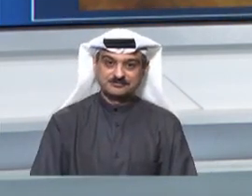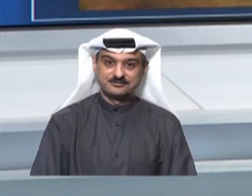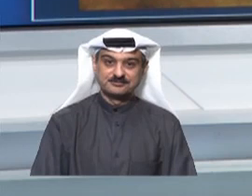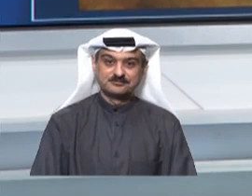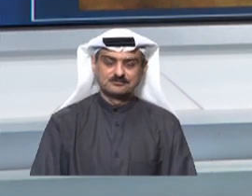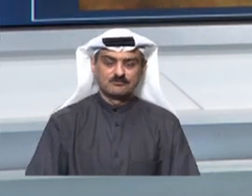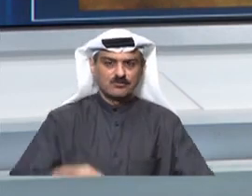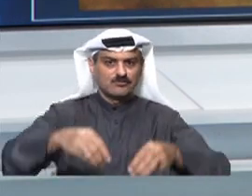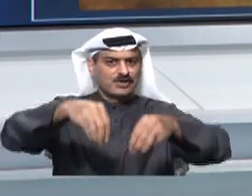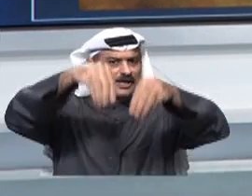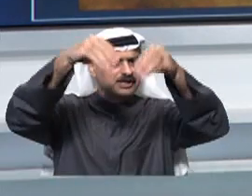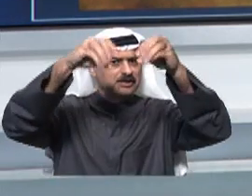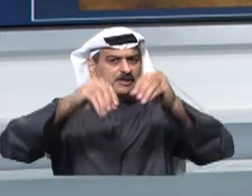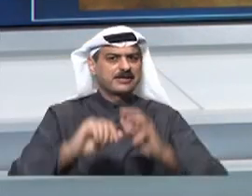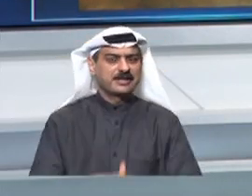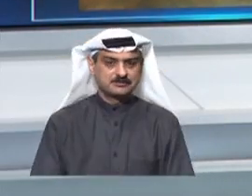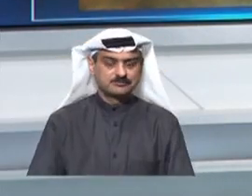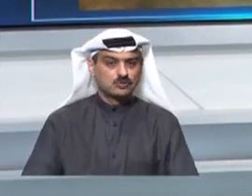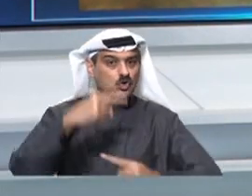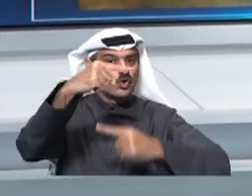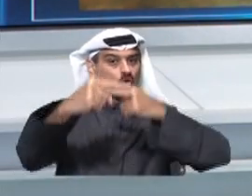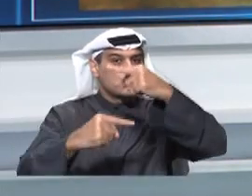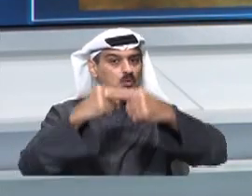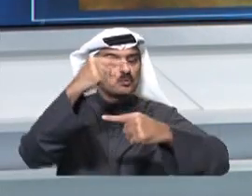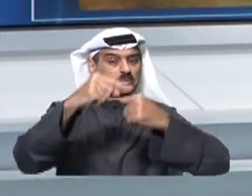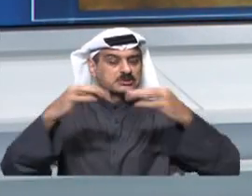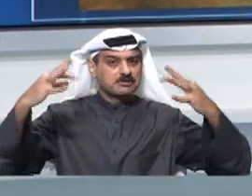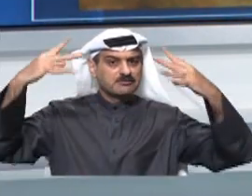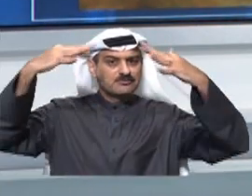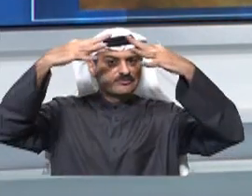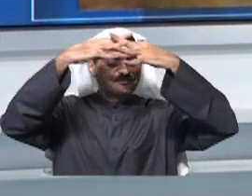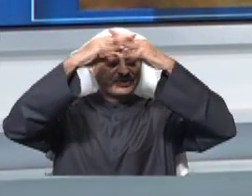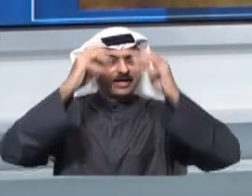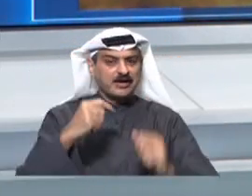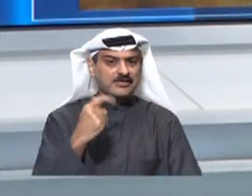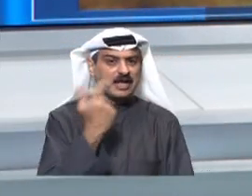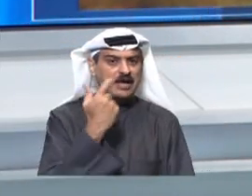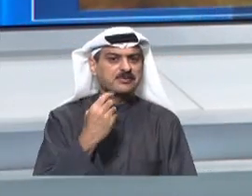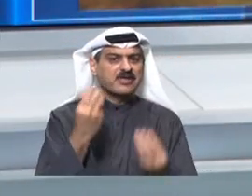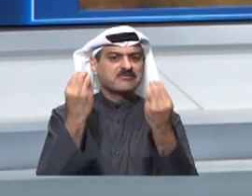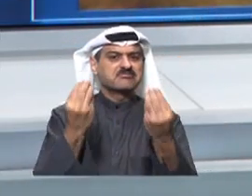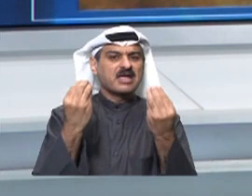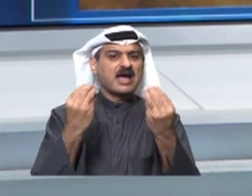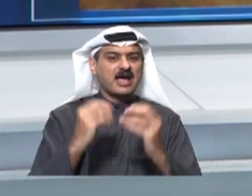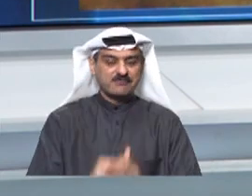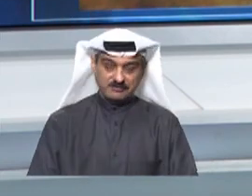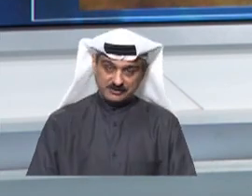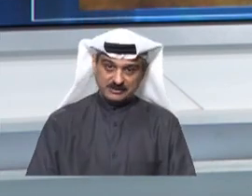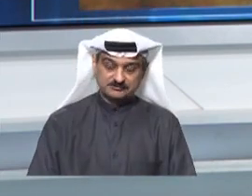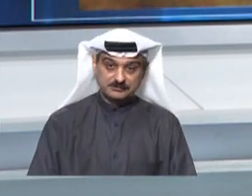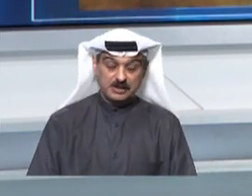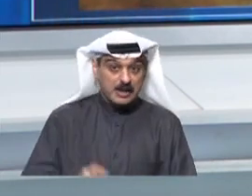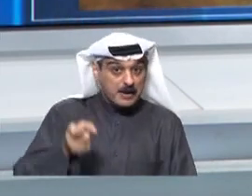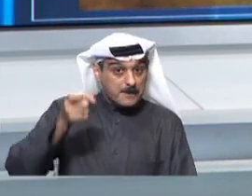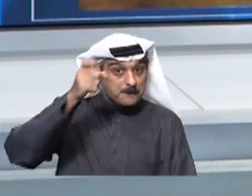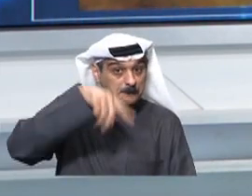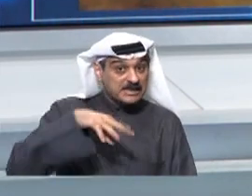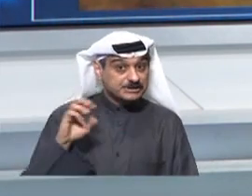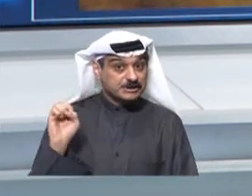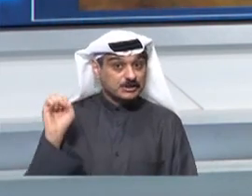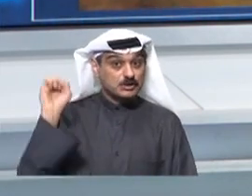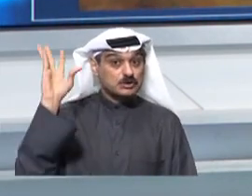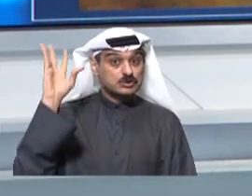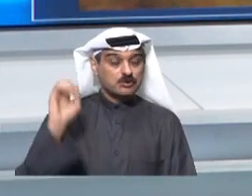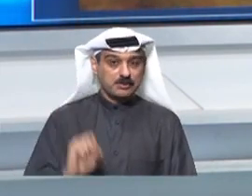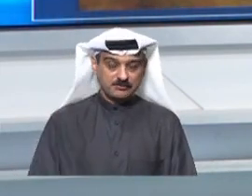البرية وكذلك داخل البحر. استمرار أيضا في ظهور السحب المتفرقة في معظم المناطق في صباح يوم الغد، لكن راح